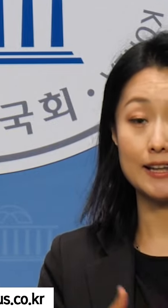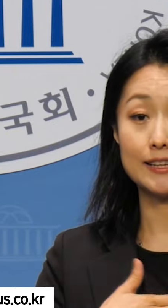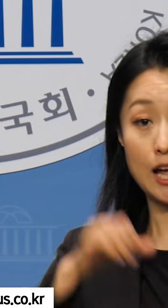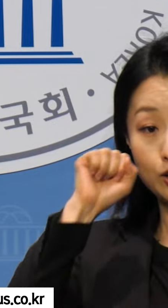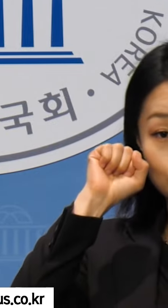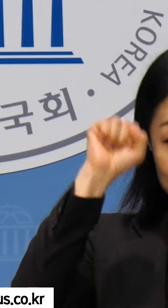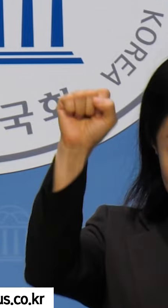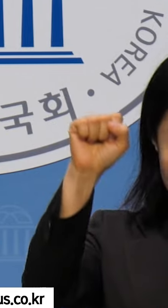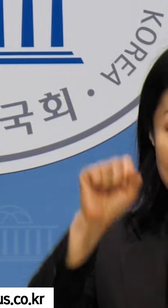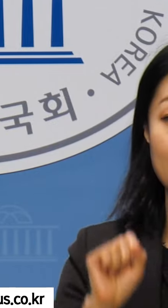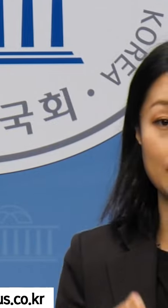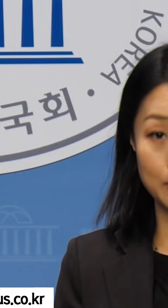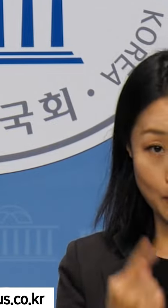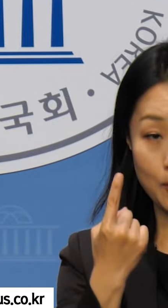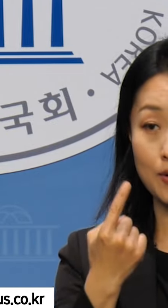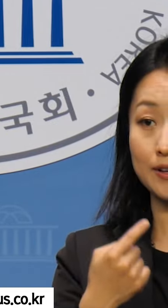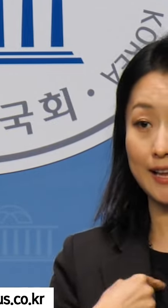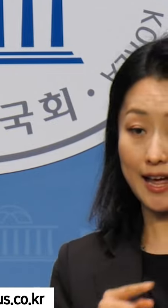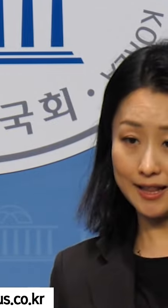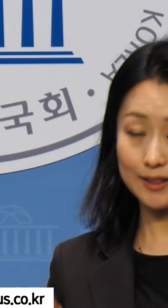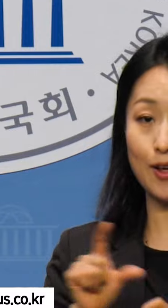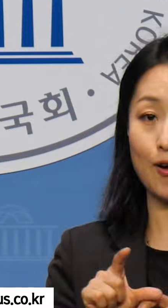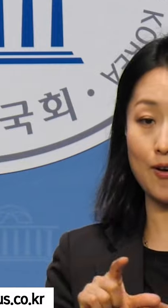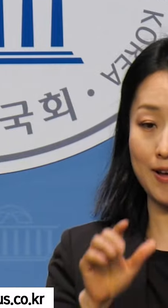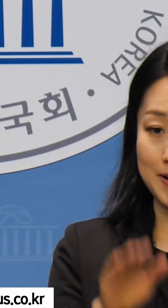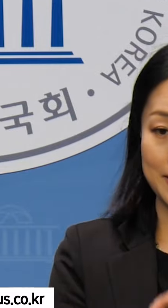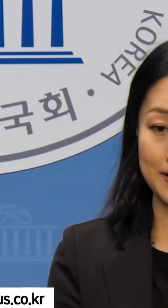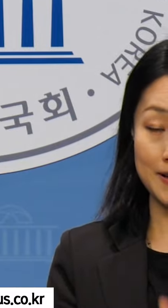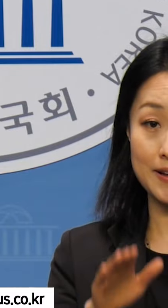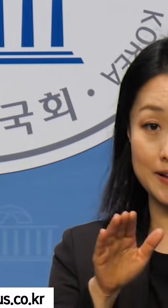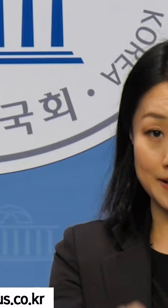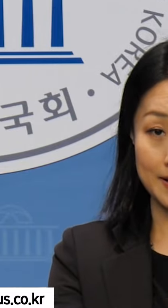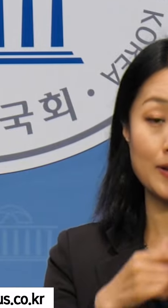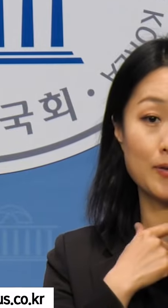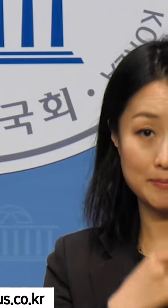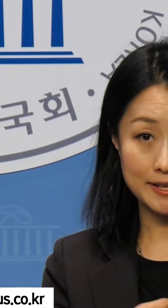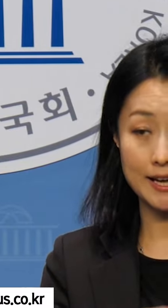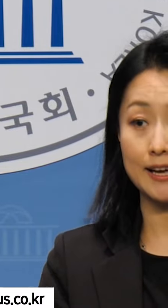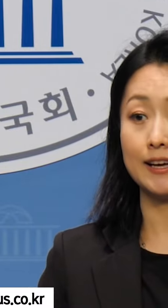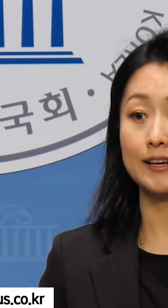출마를 계기로 두 발자국 앞서 걸어가 보고자 합니다.